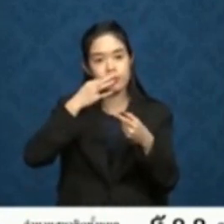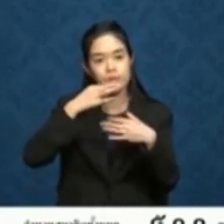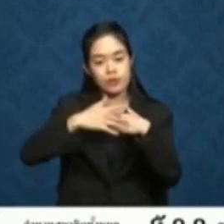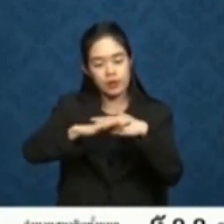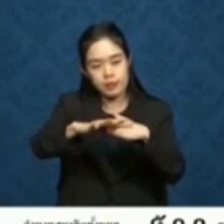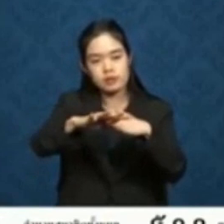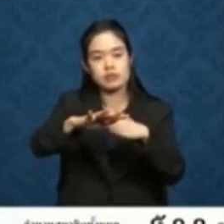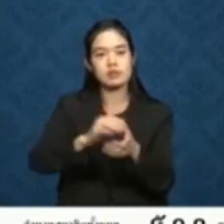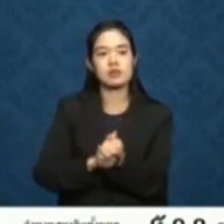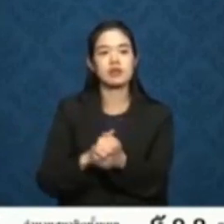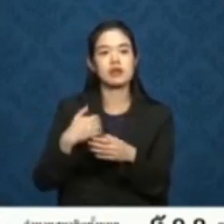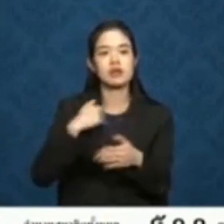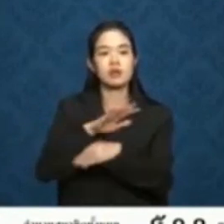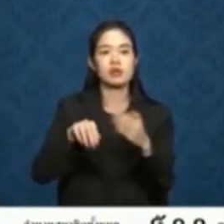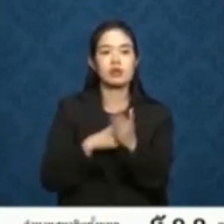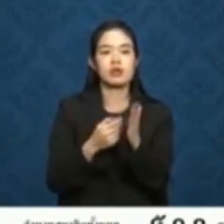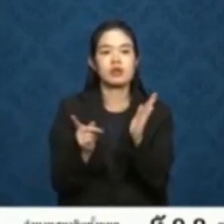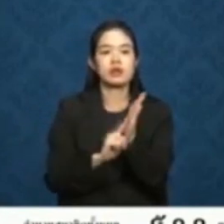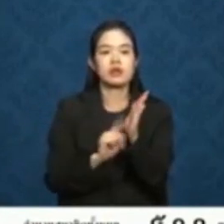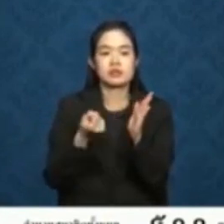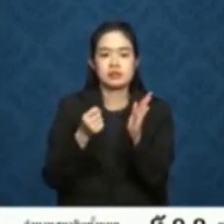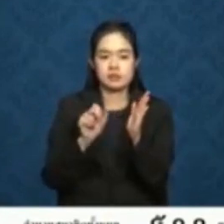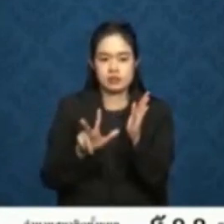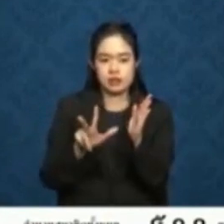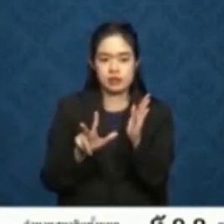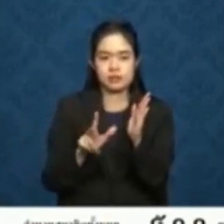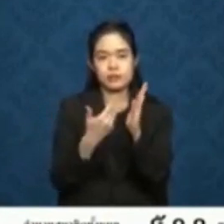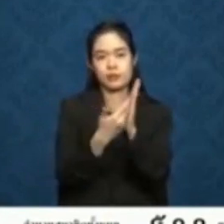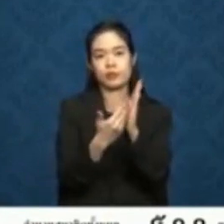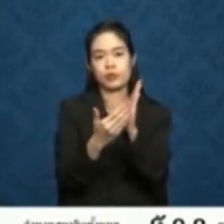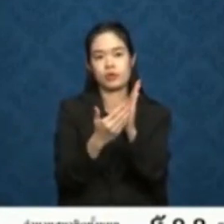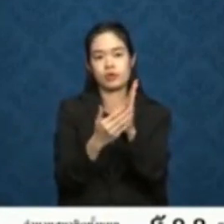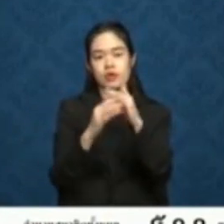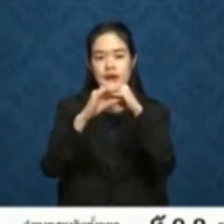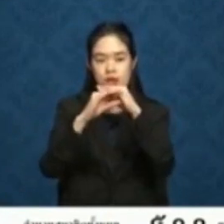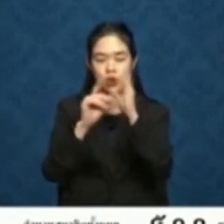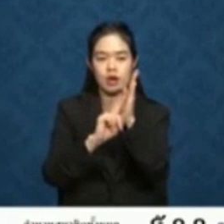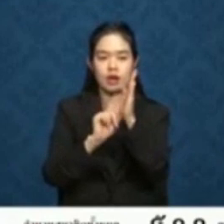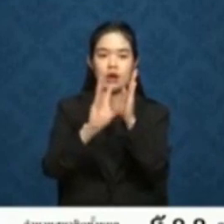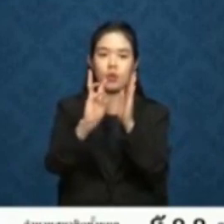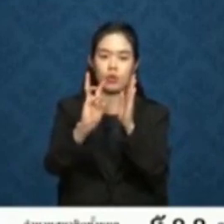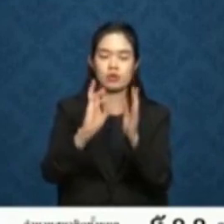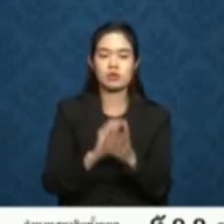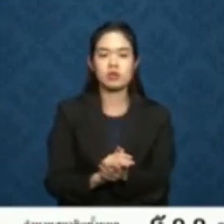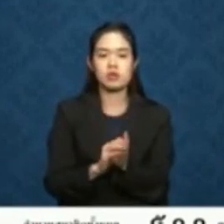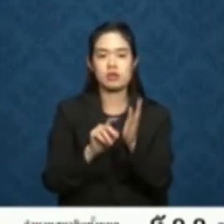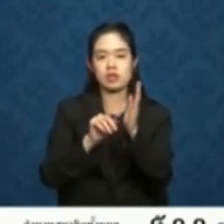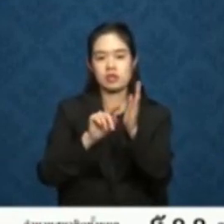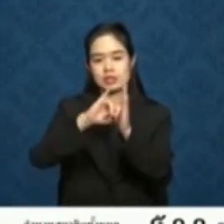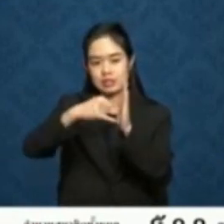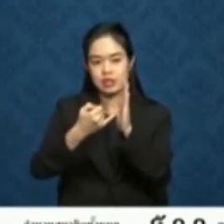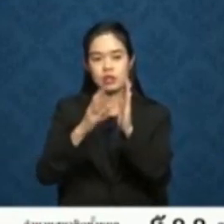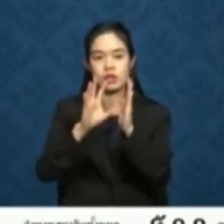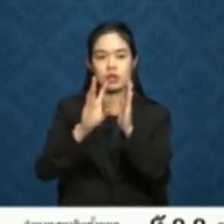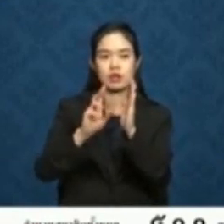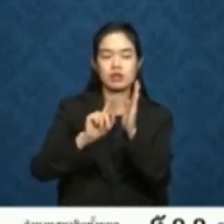ฝั่งอ่าวไทยนะครับรวม13ครั้งโดยพบบริเวณอ่าวไทยฝั่งตะวันออกณจังหวัดระยอง6ครั้งจันทบุรี1ครั้